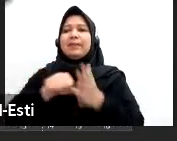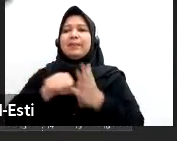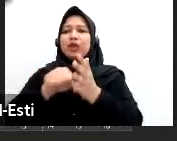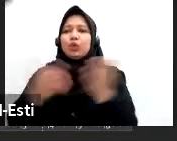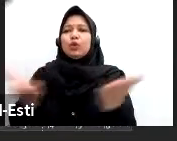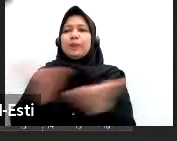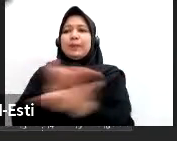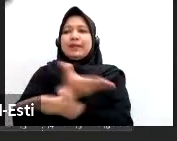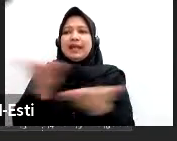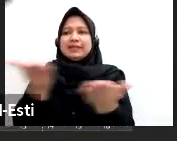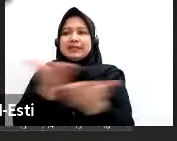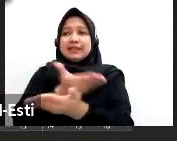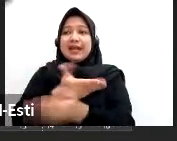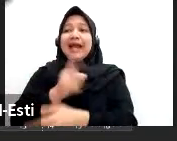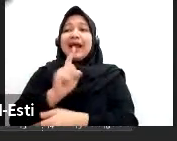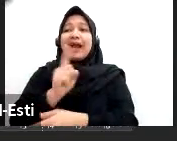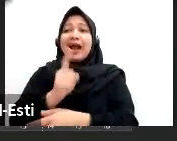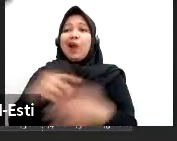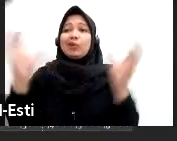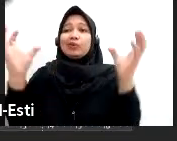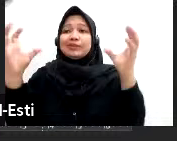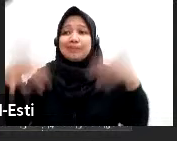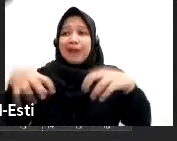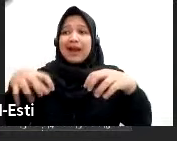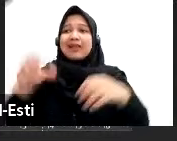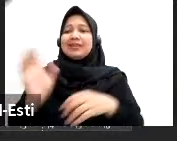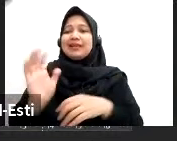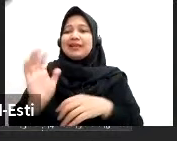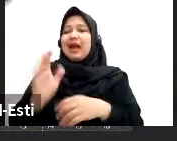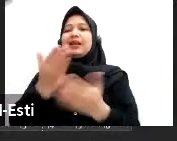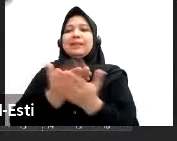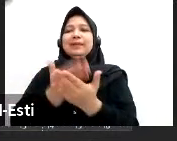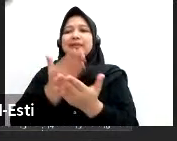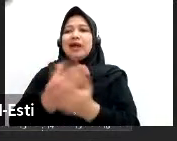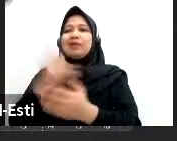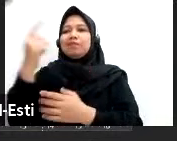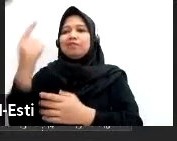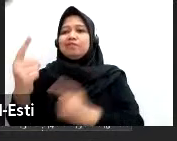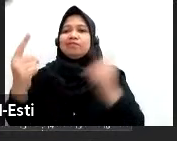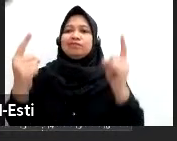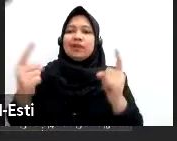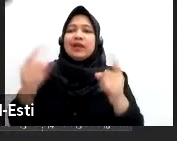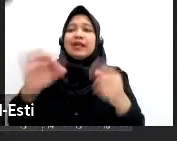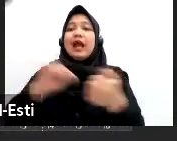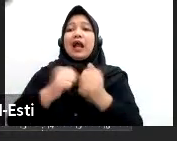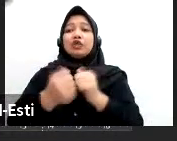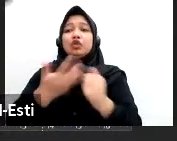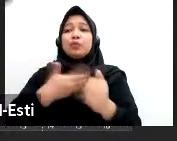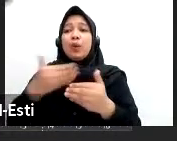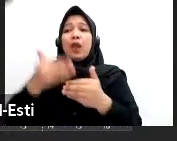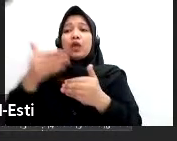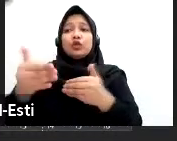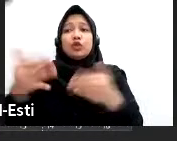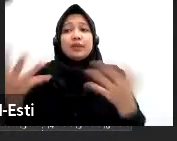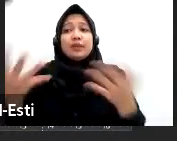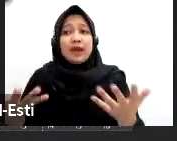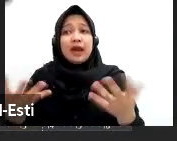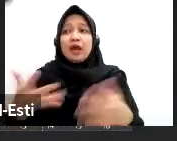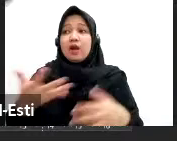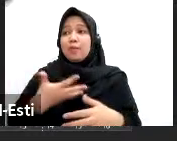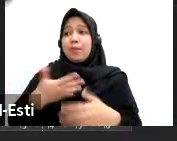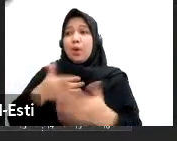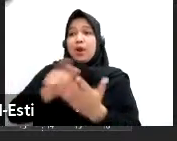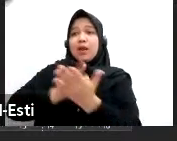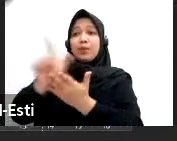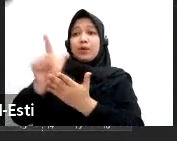terjadi tidak kesepakatan atau ditampilkan minta konsumen supaya kasus ini maunya diapakan Apakah dilanjutkan diajukan ke